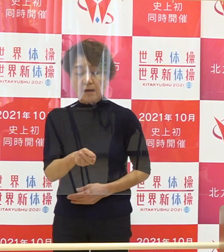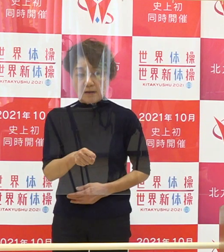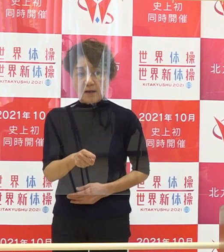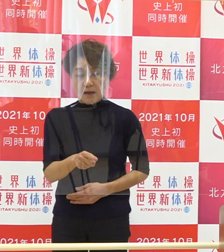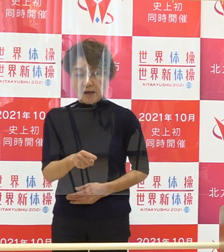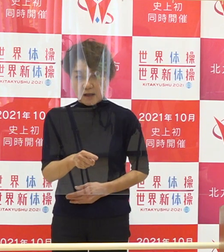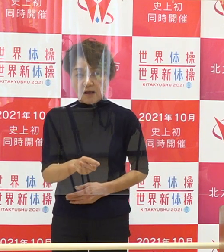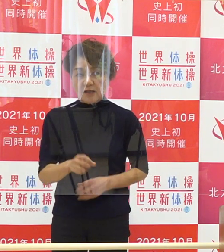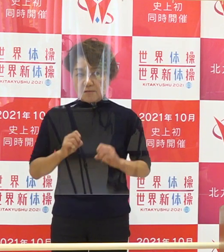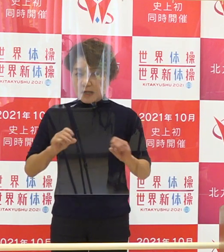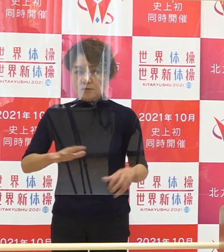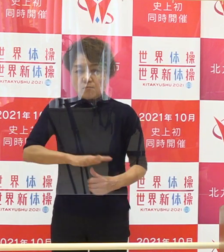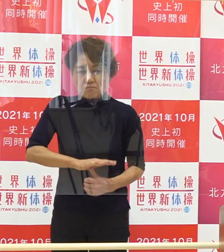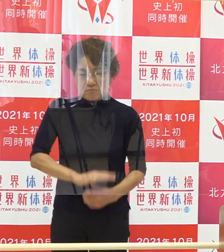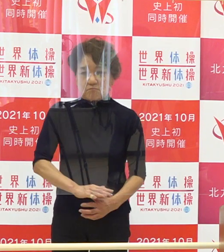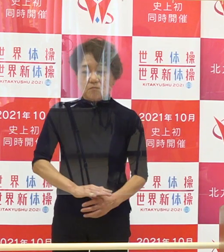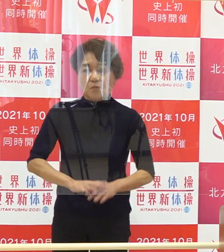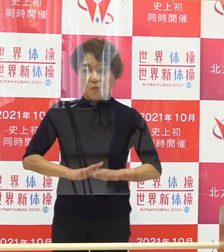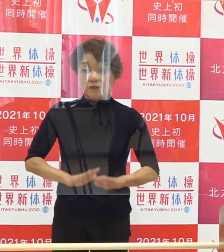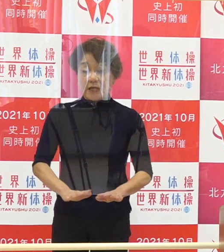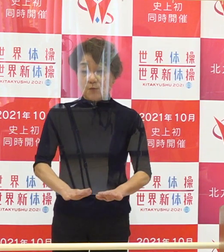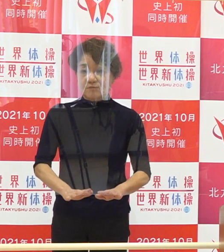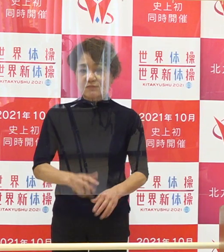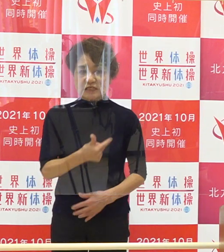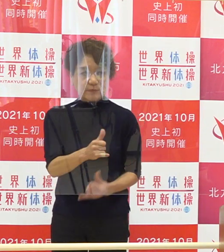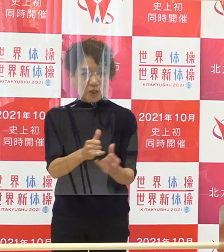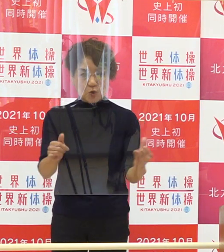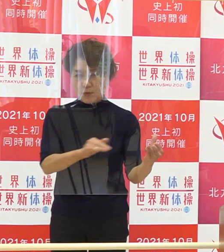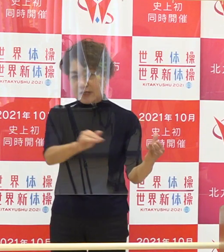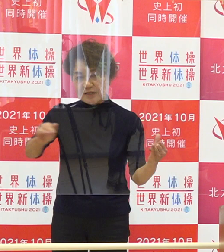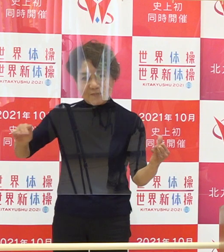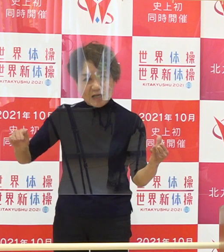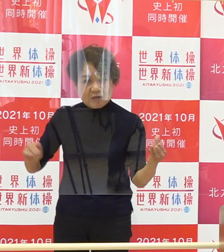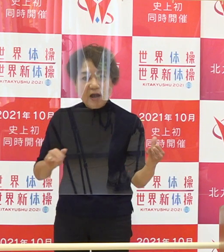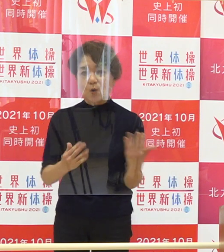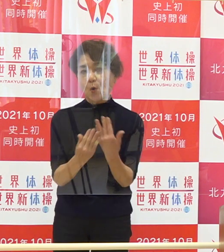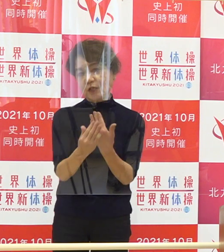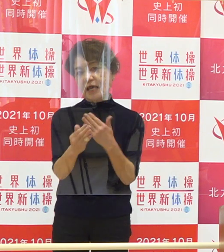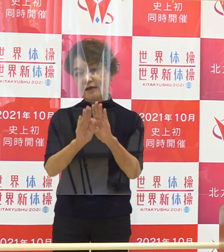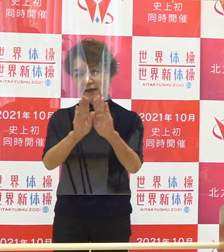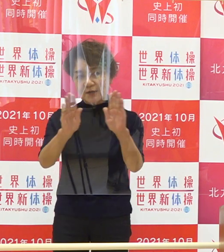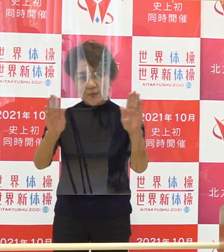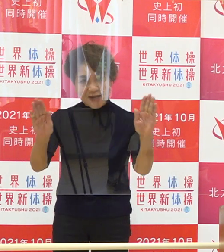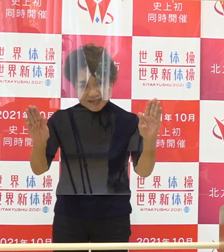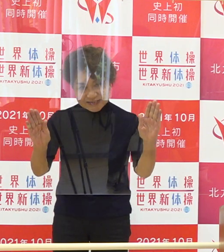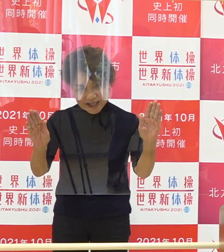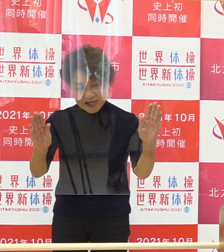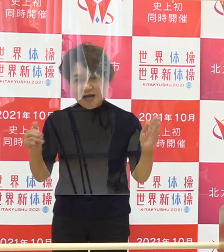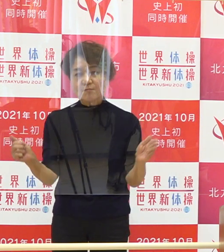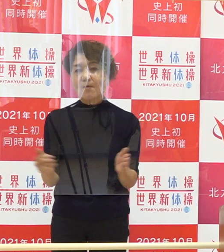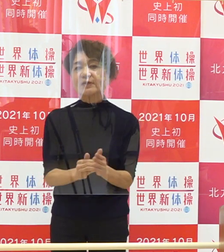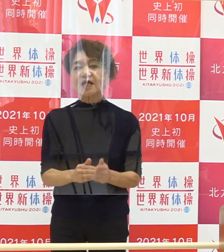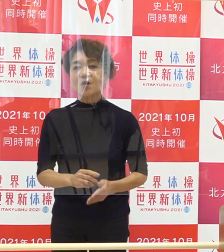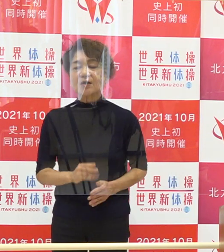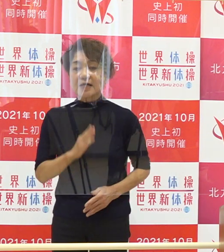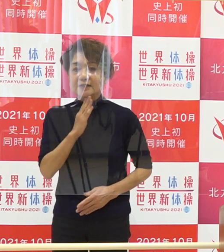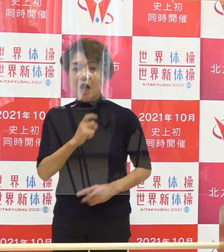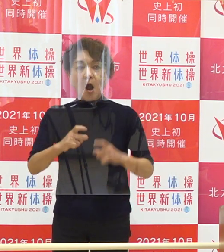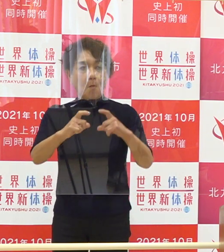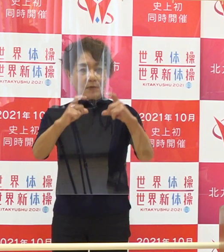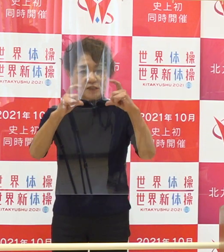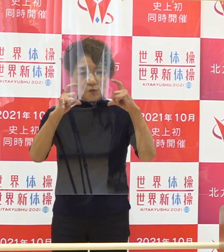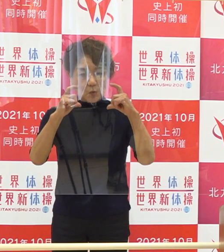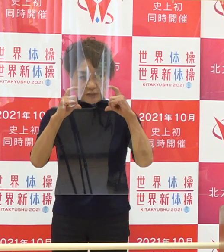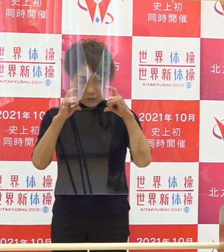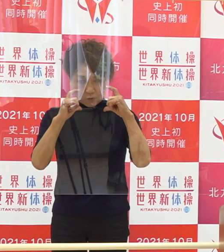え込めておりますが、市民の皆様にはこの大会の開催がこれまで実施してきたマスクの